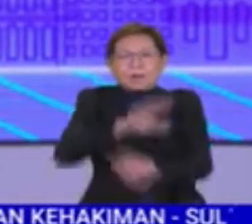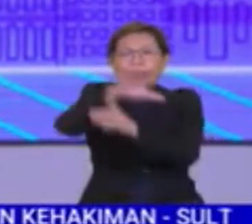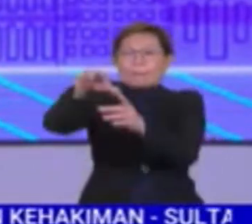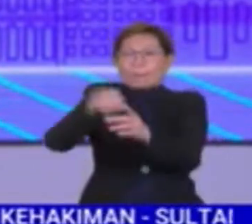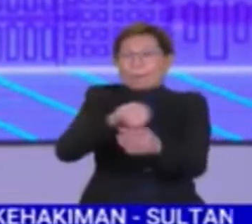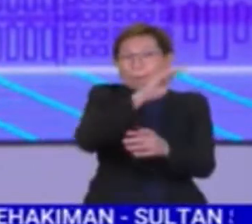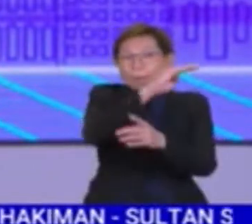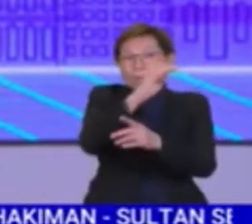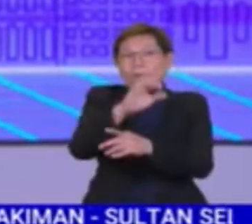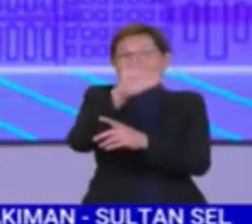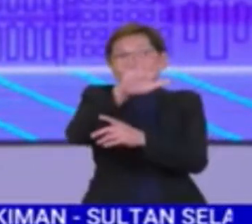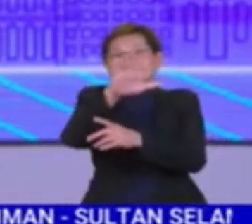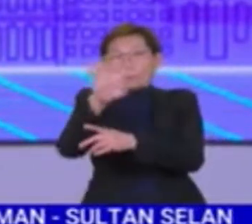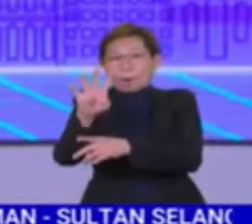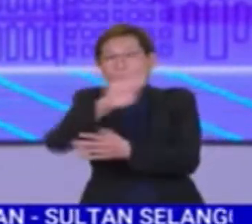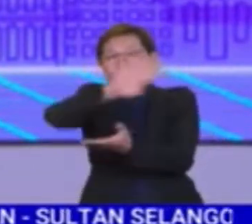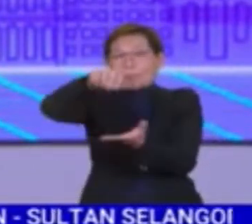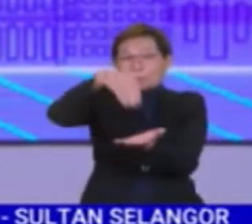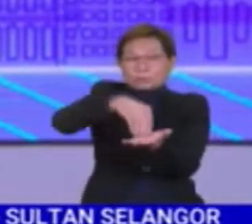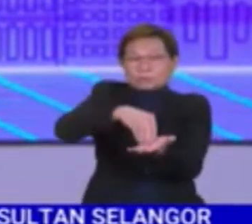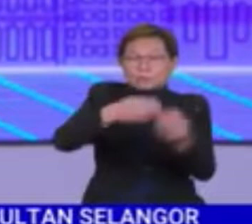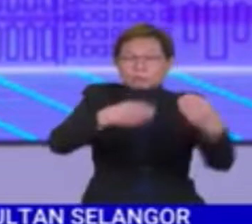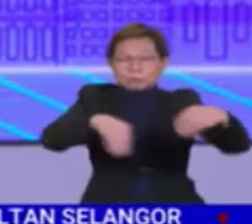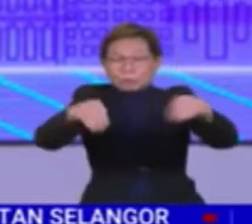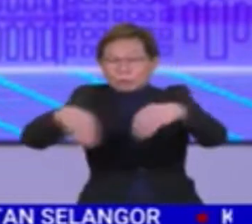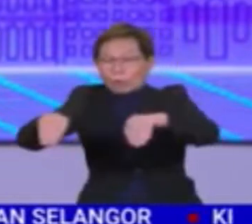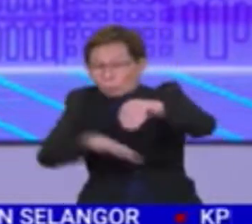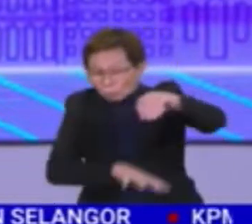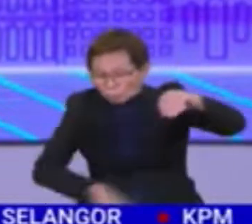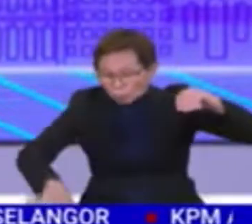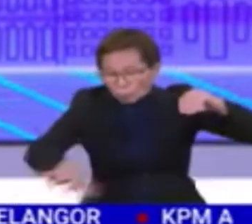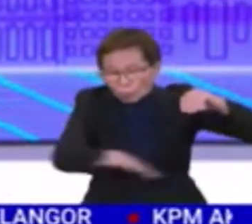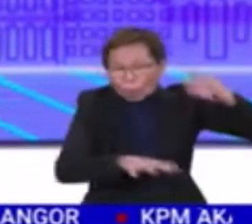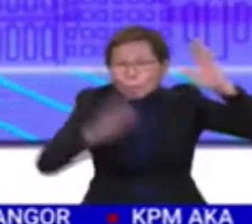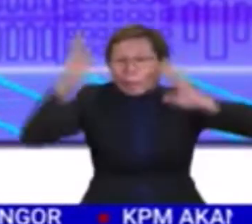melibatkan 454 pusat jualan di seluruh negara.